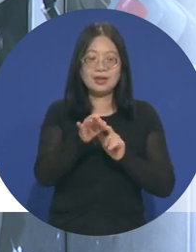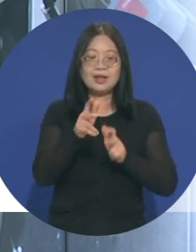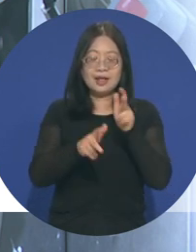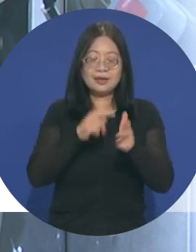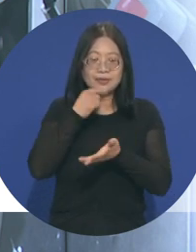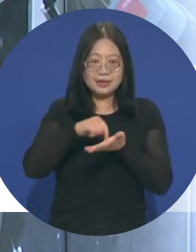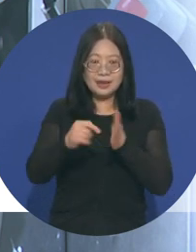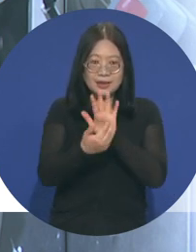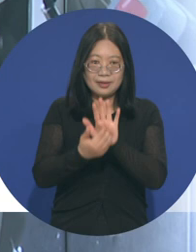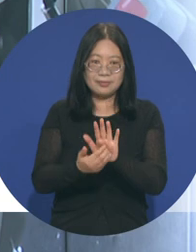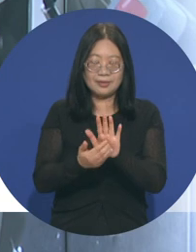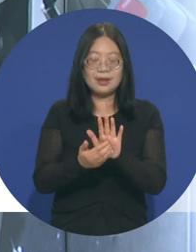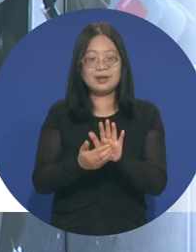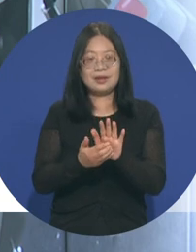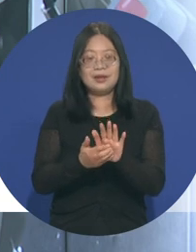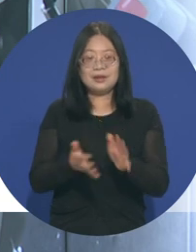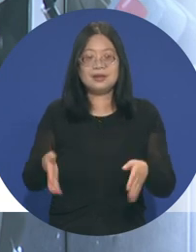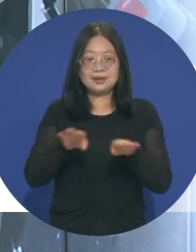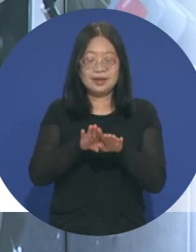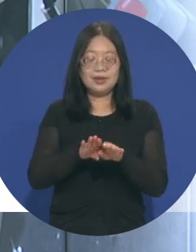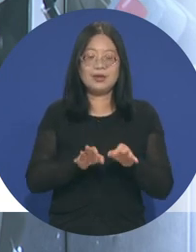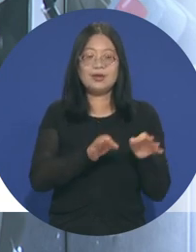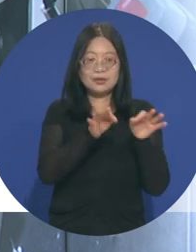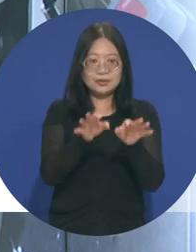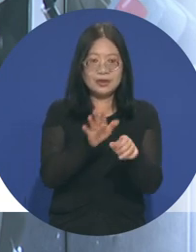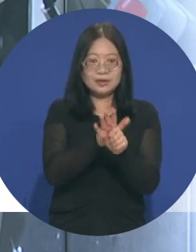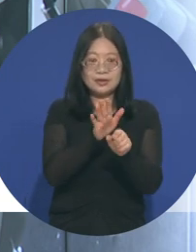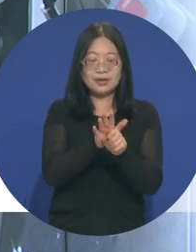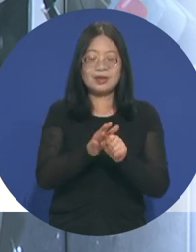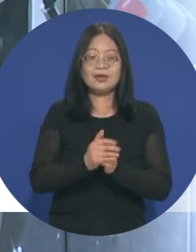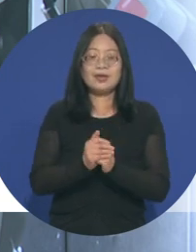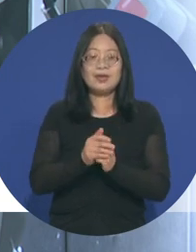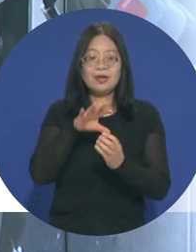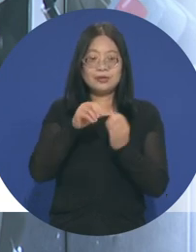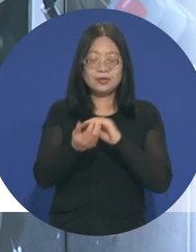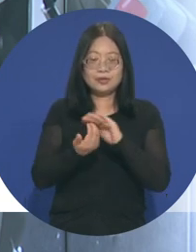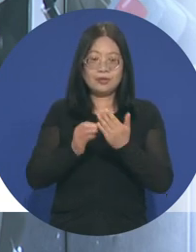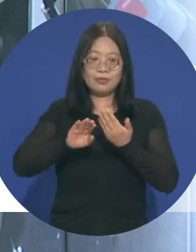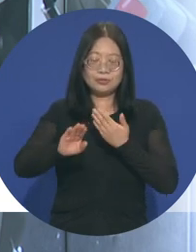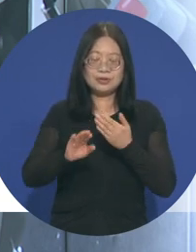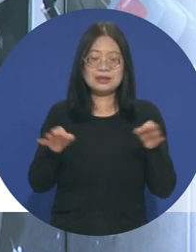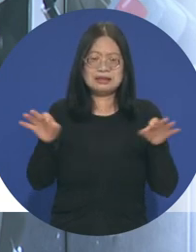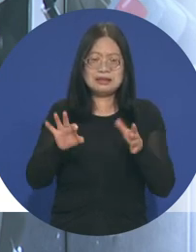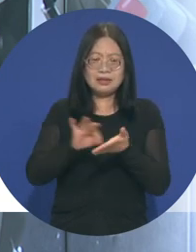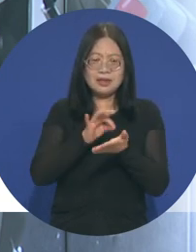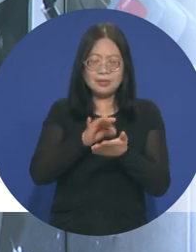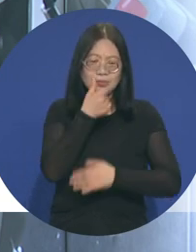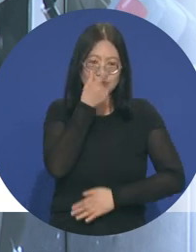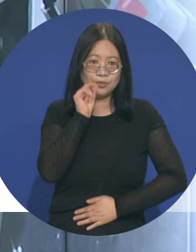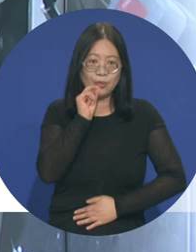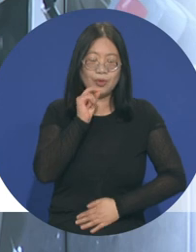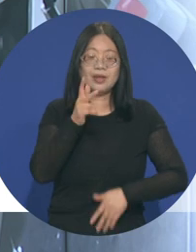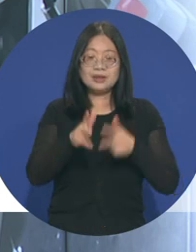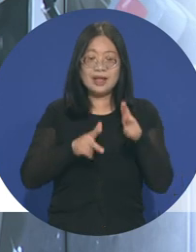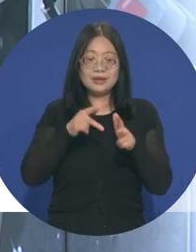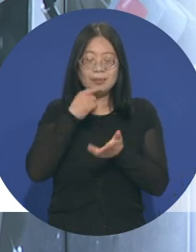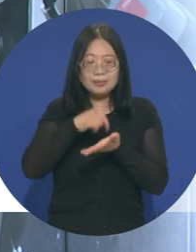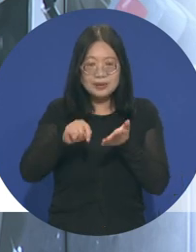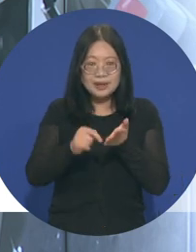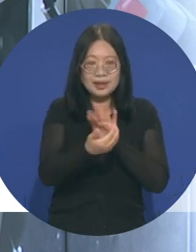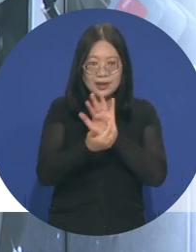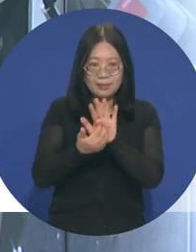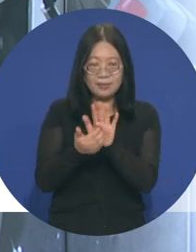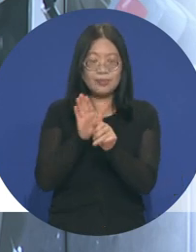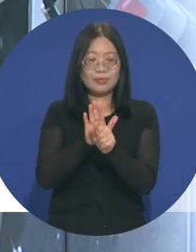예방시설 투자에 자금을 지원하겠다는 건데요. 추석 전후 일시적으로 자금이 부족한 경우는 물론 산업재해 예방에도 도움이 될